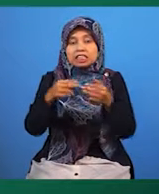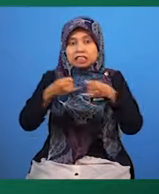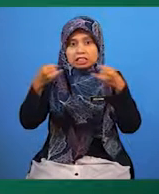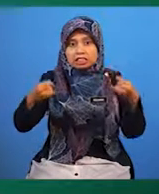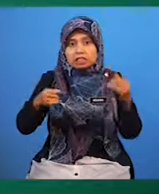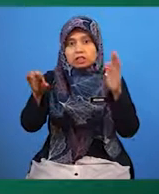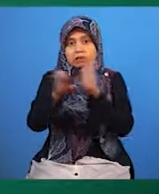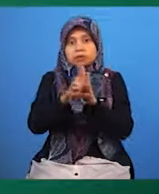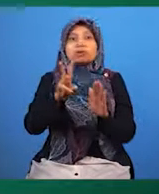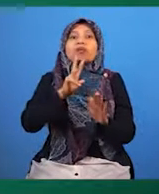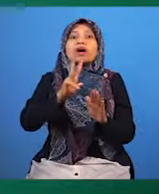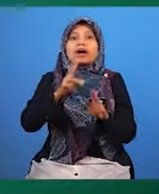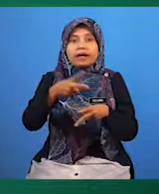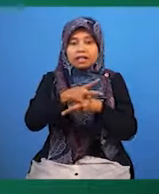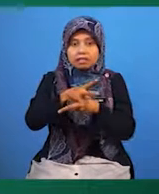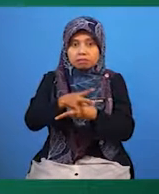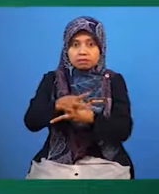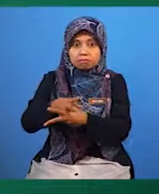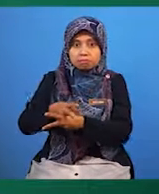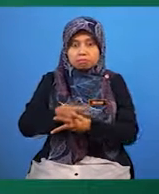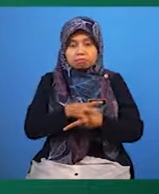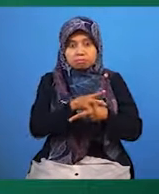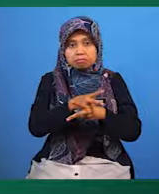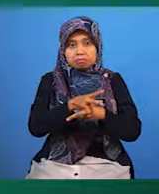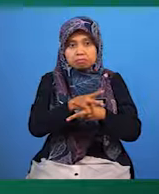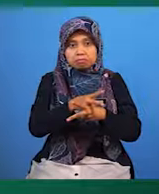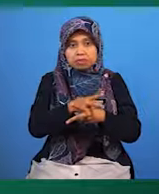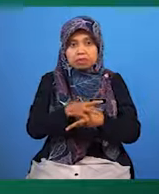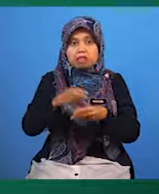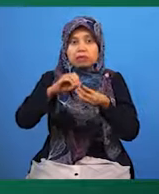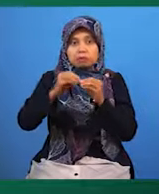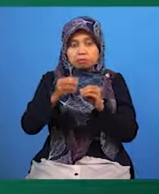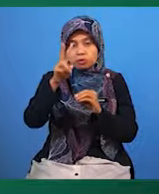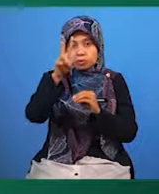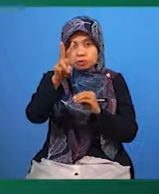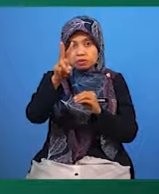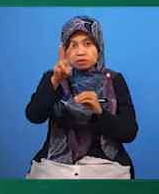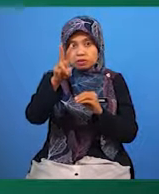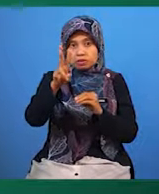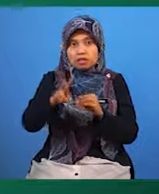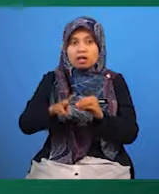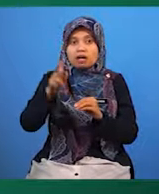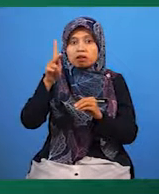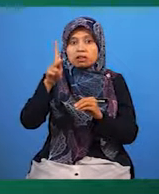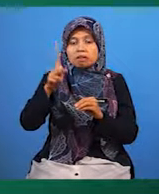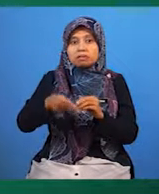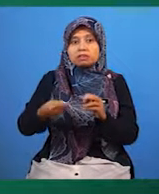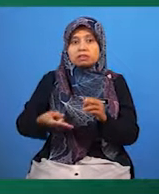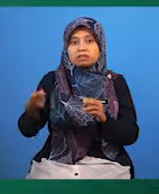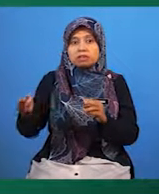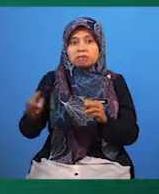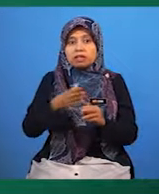jenis-jenis sampel air ternakan. Kemudian, objektif kita yang kedua adalah mengenal pasti